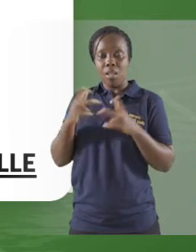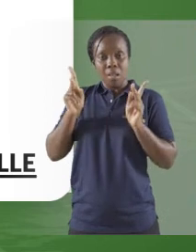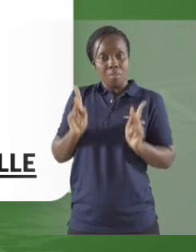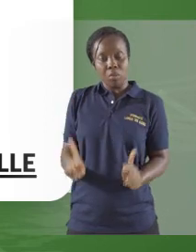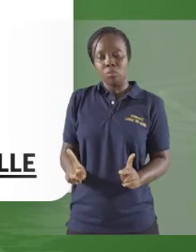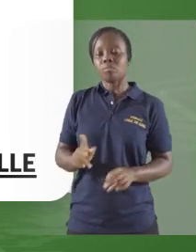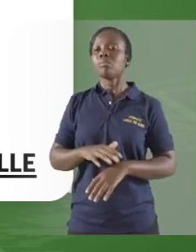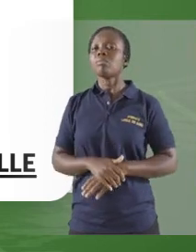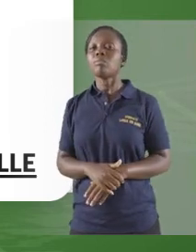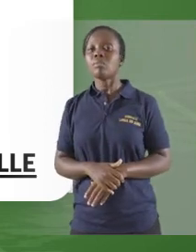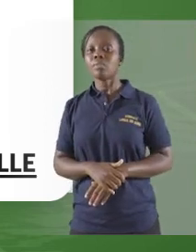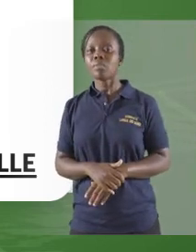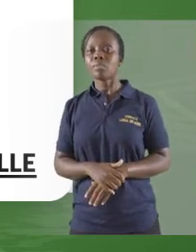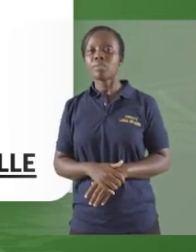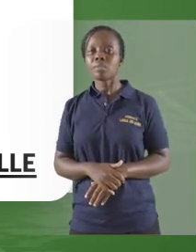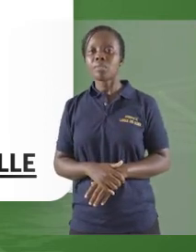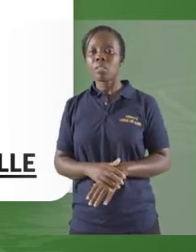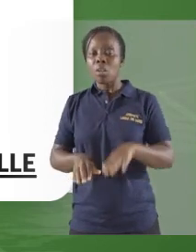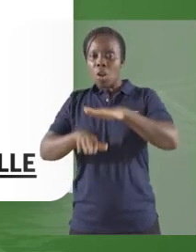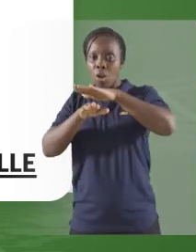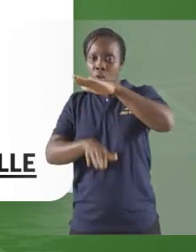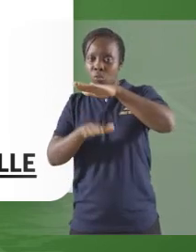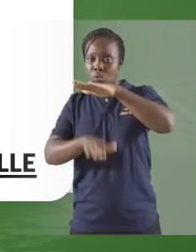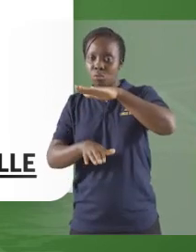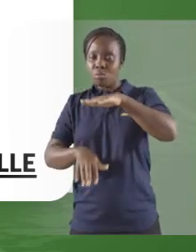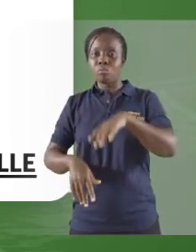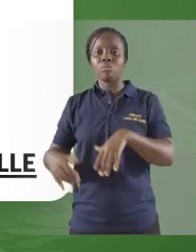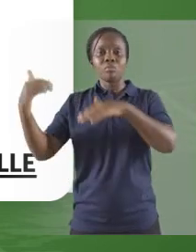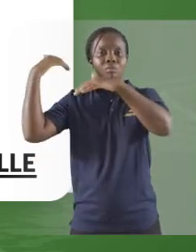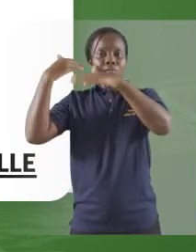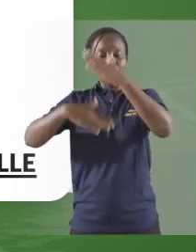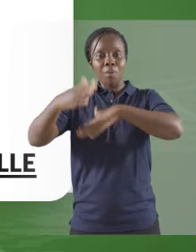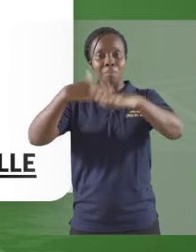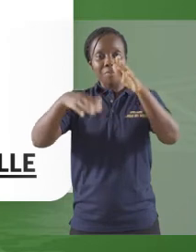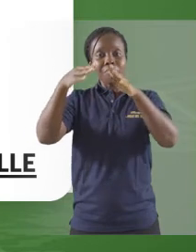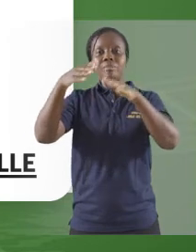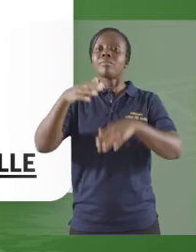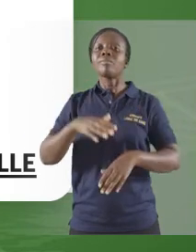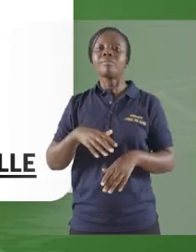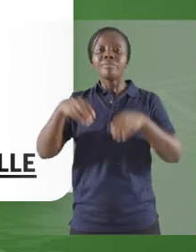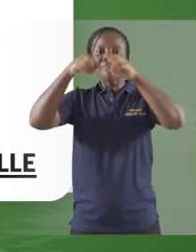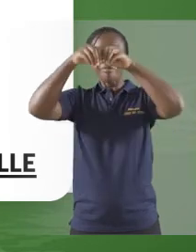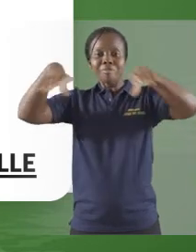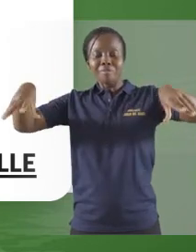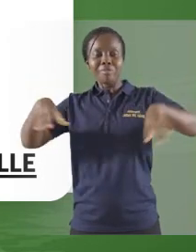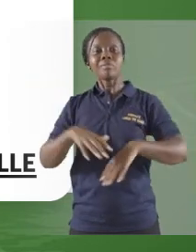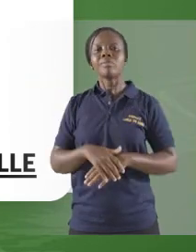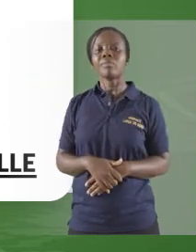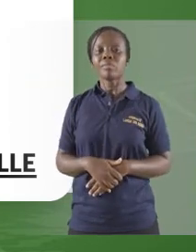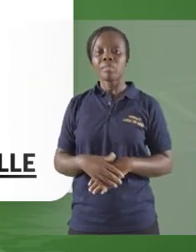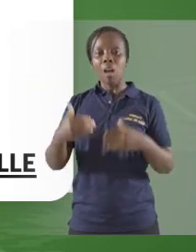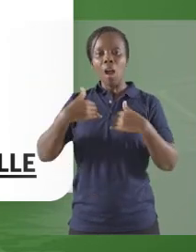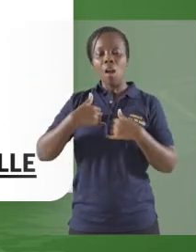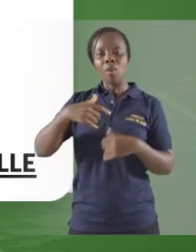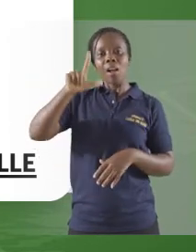individus. Et juste en dessous du pédigré, nous avons également une légende qui marque